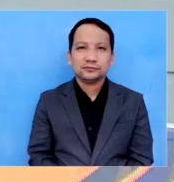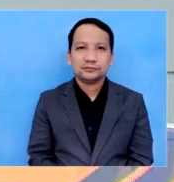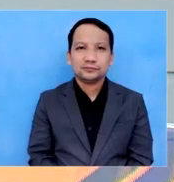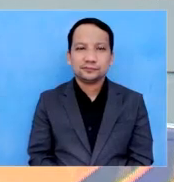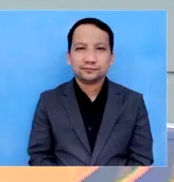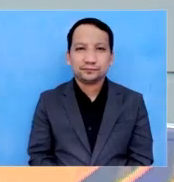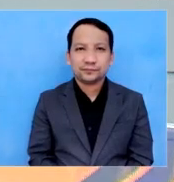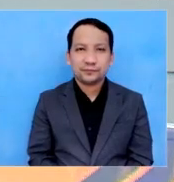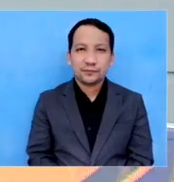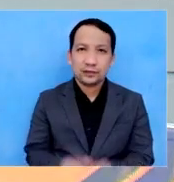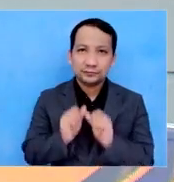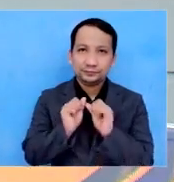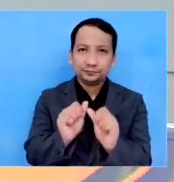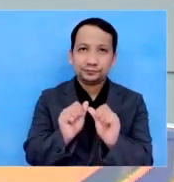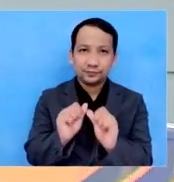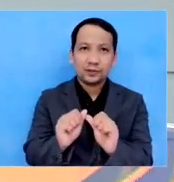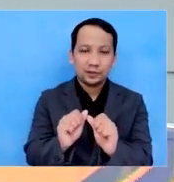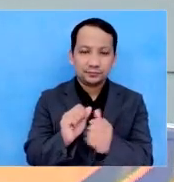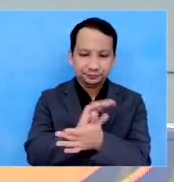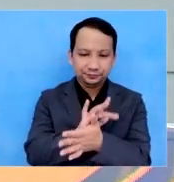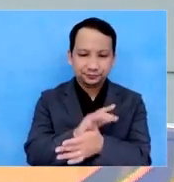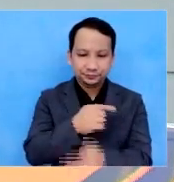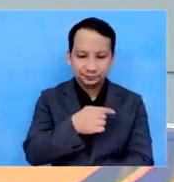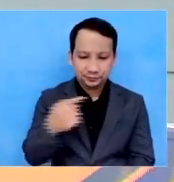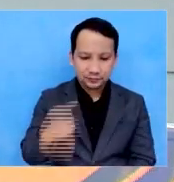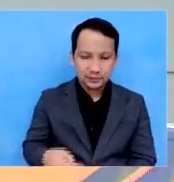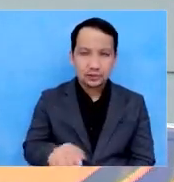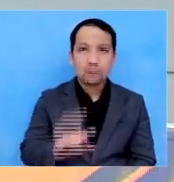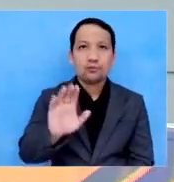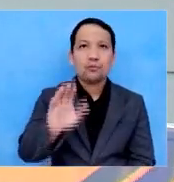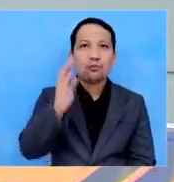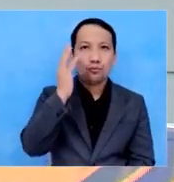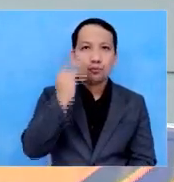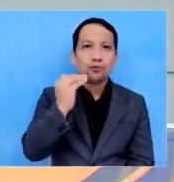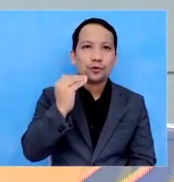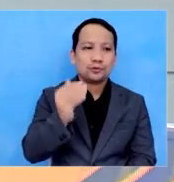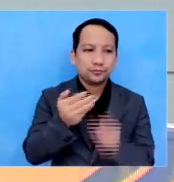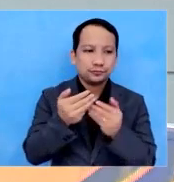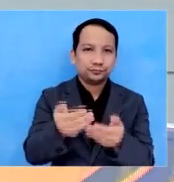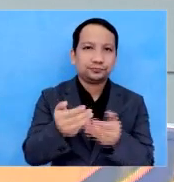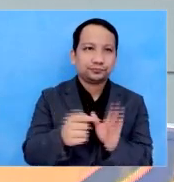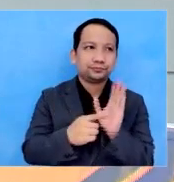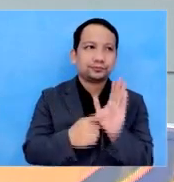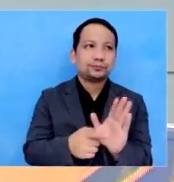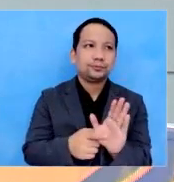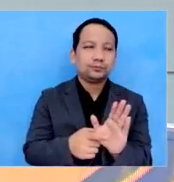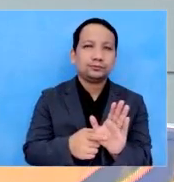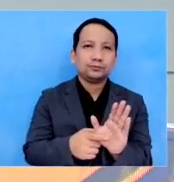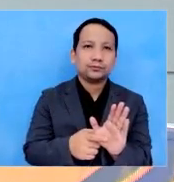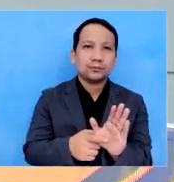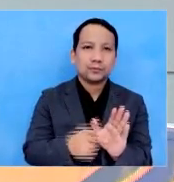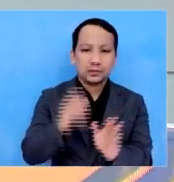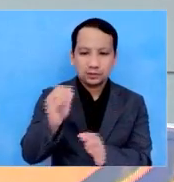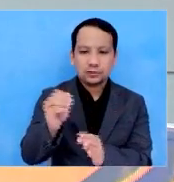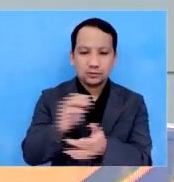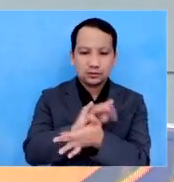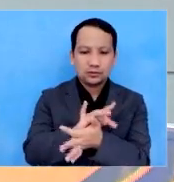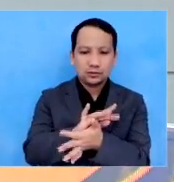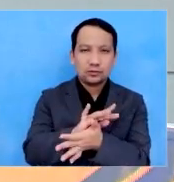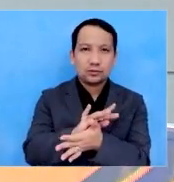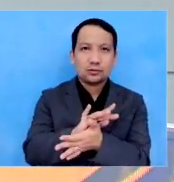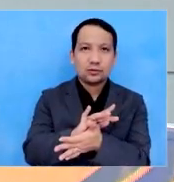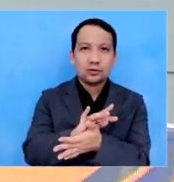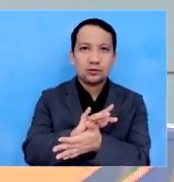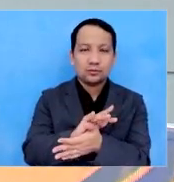Patuloy ang paglobo ng kaso ng COVID-19 sa China, dahilan para magpatupad ang gobyerno nito ng zero COVID policy sa lahat